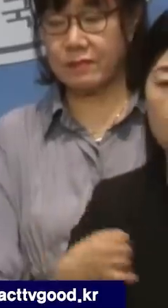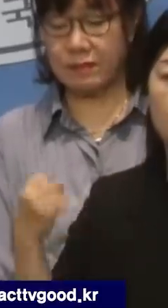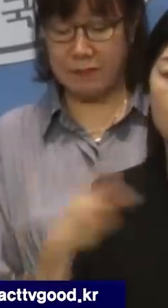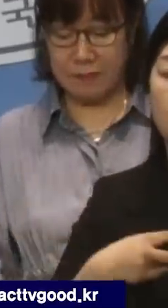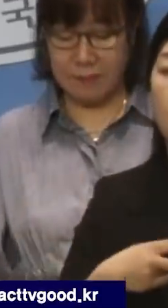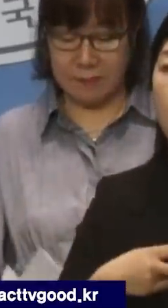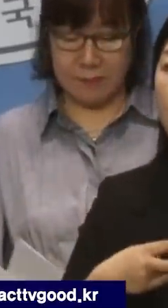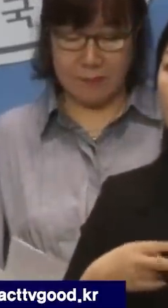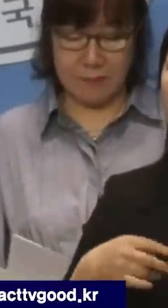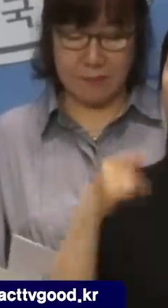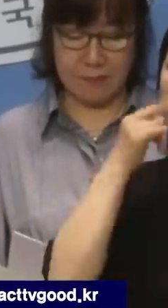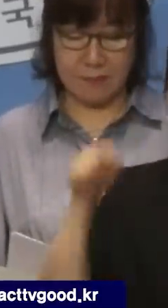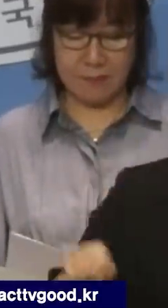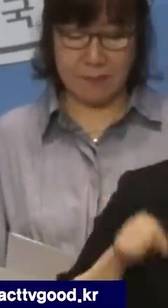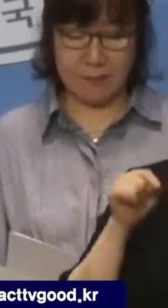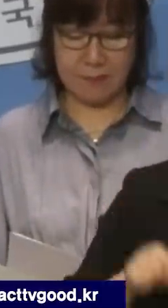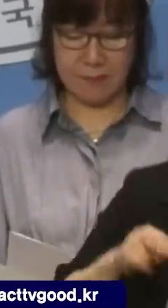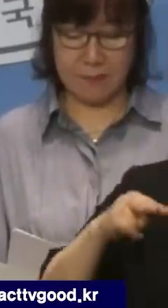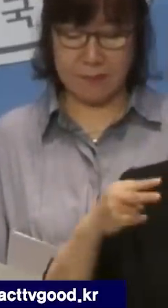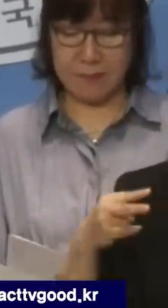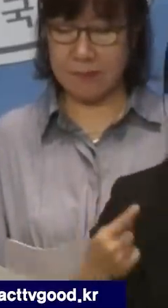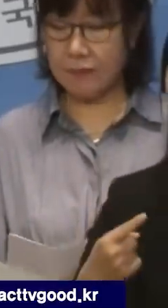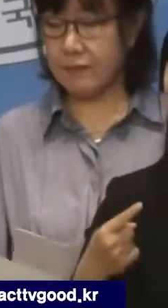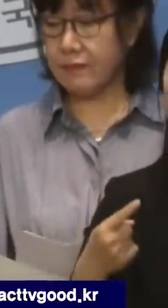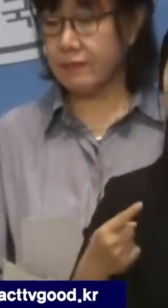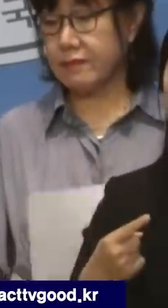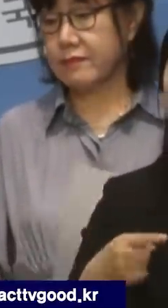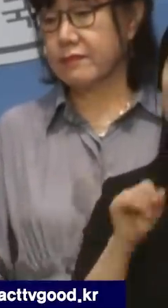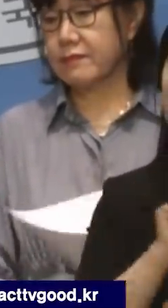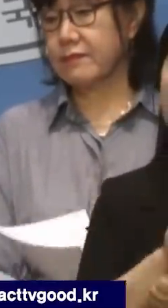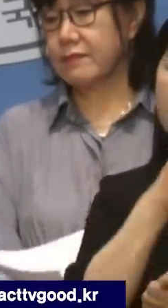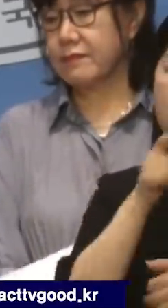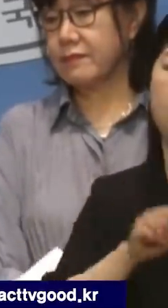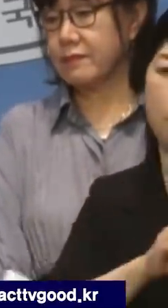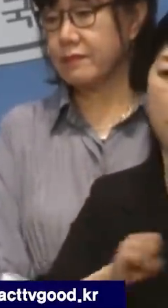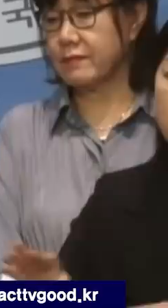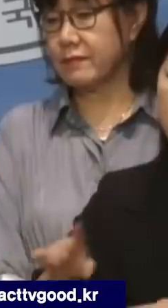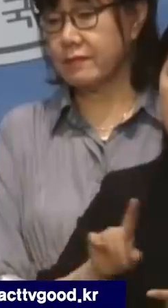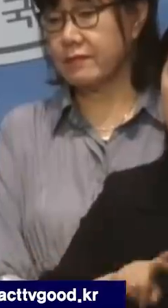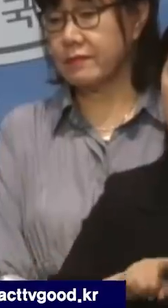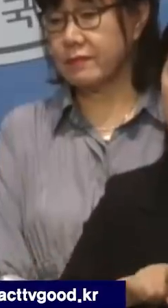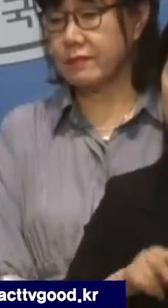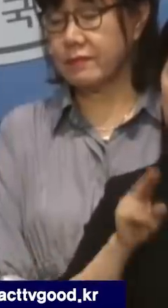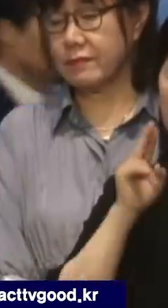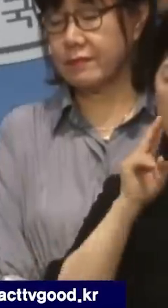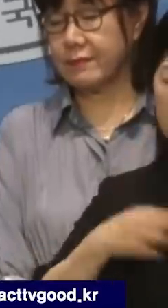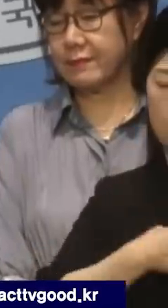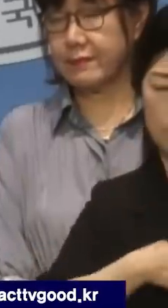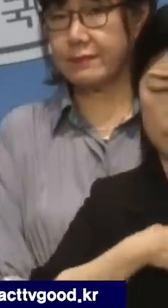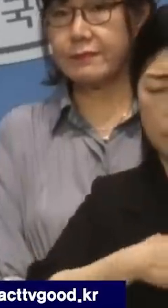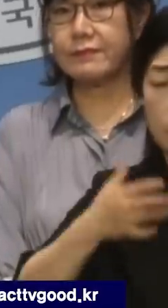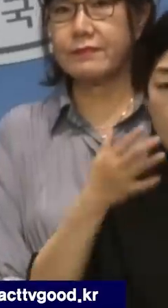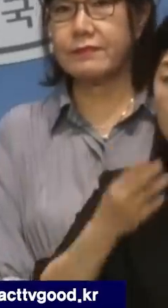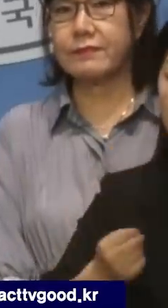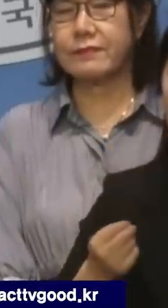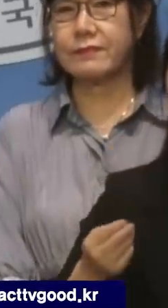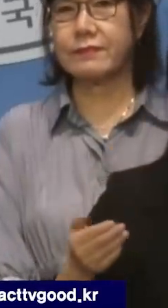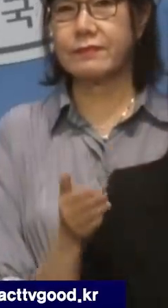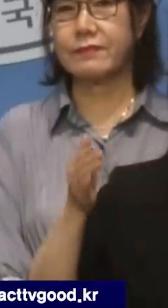심지어 자국인 일본 내부에서조차 오염수 방류를 심각하게 우려하고 반대하고